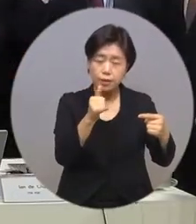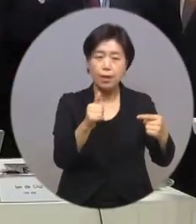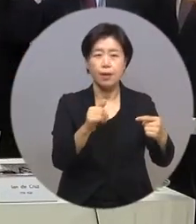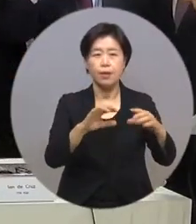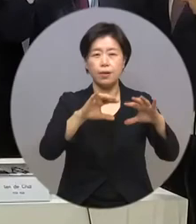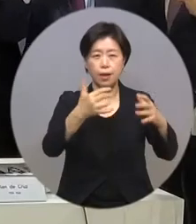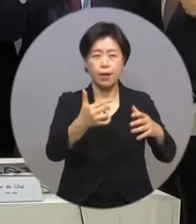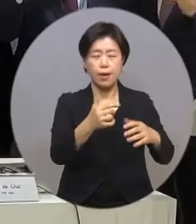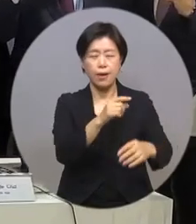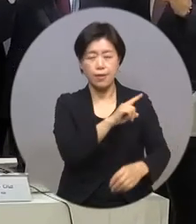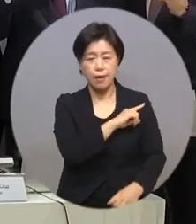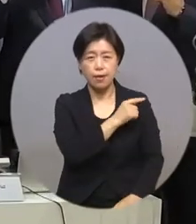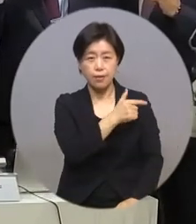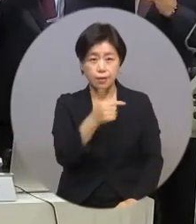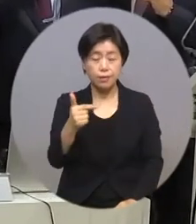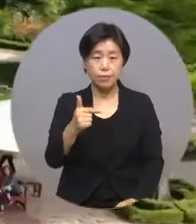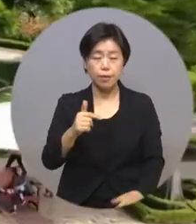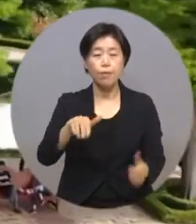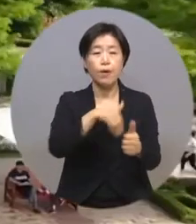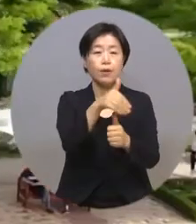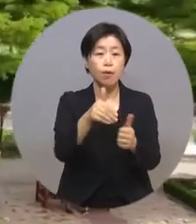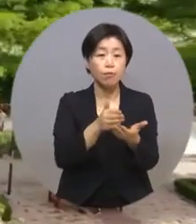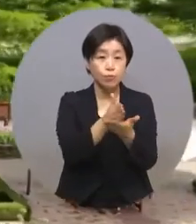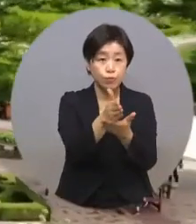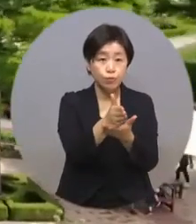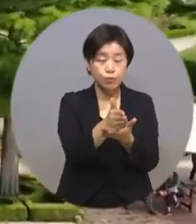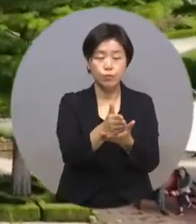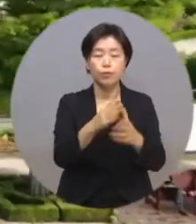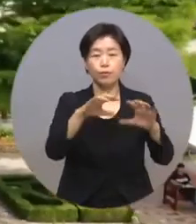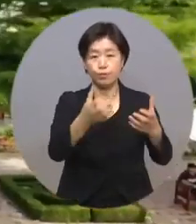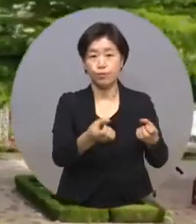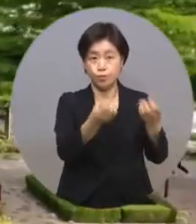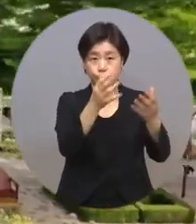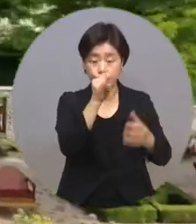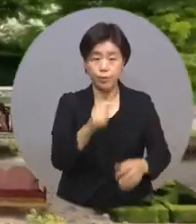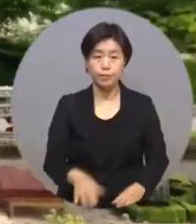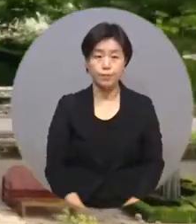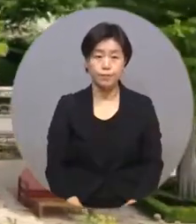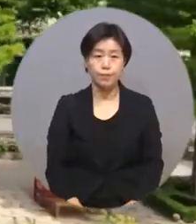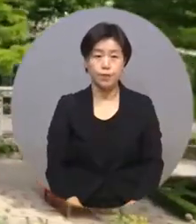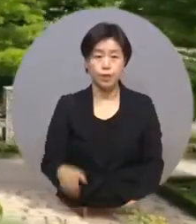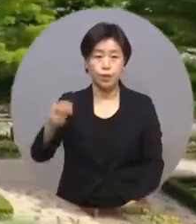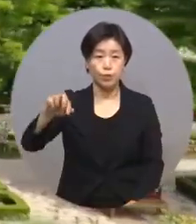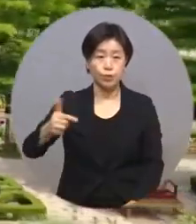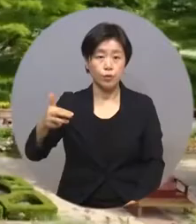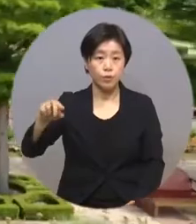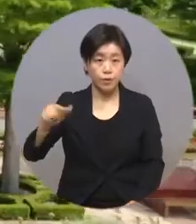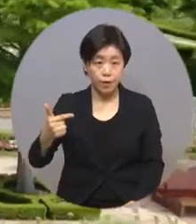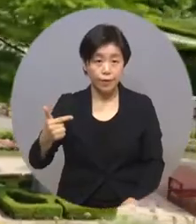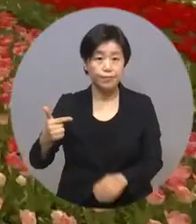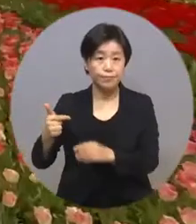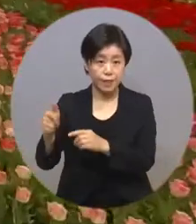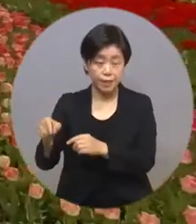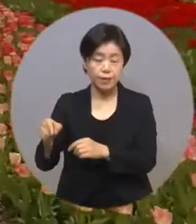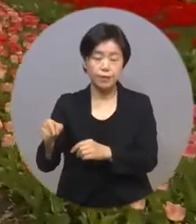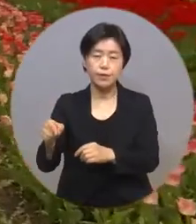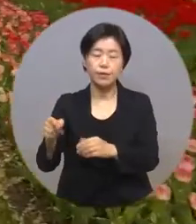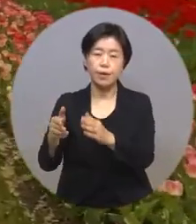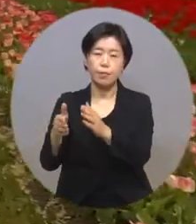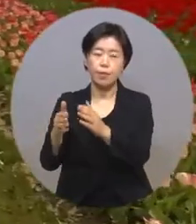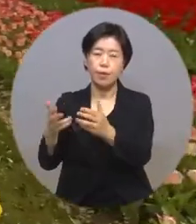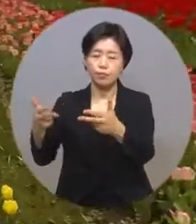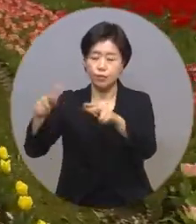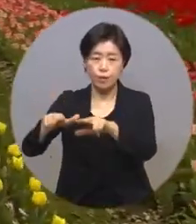최대 환경분야 국제행사입니다. 내년 국제정원 박람회를 앞둔 순천시는 부산시와의 협력을 통해 경남